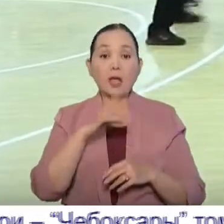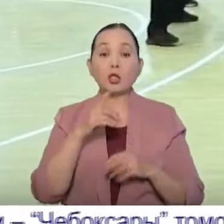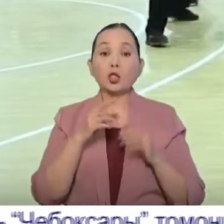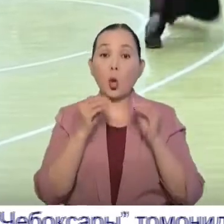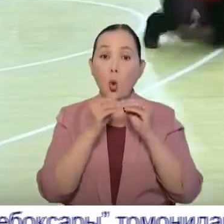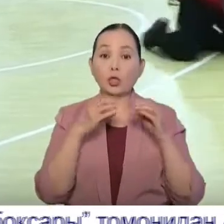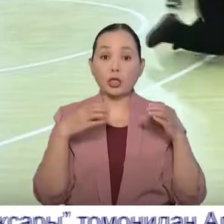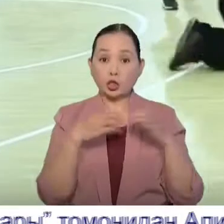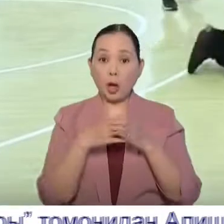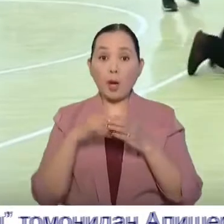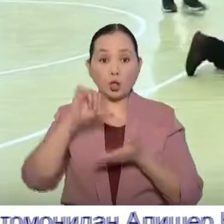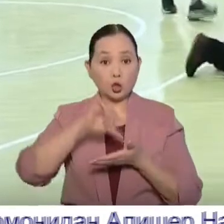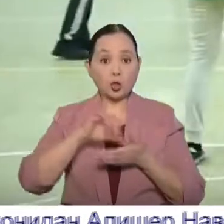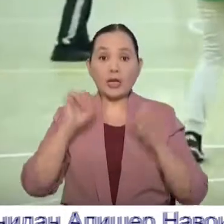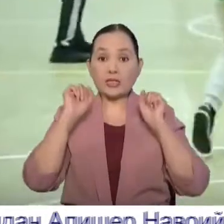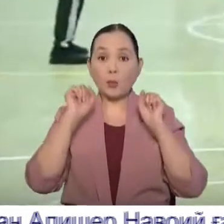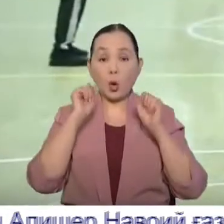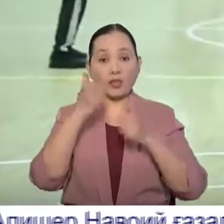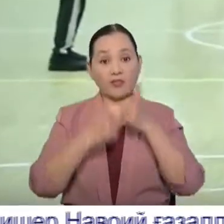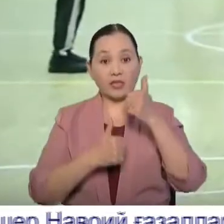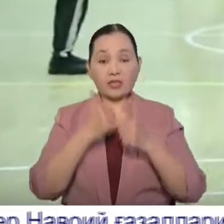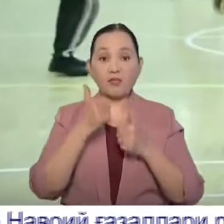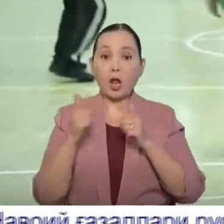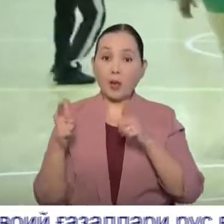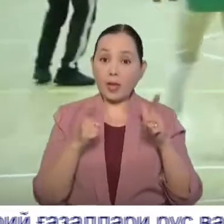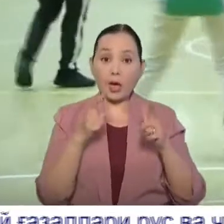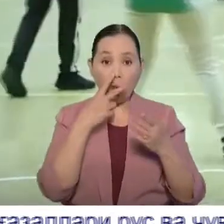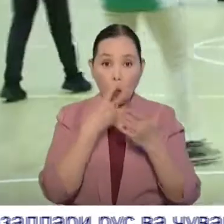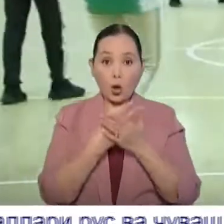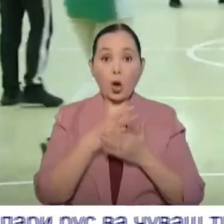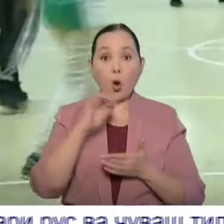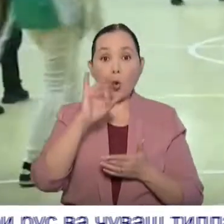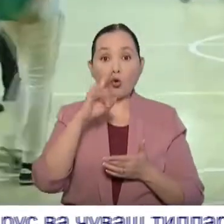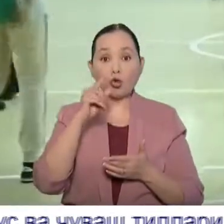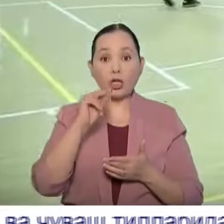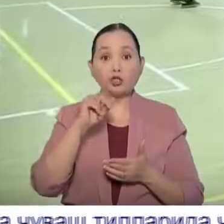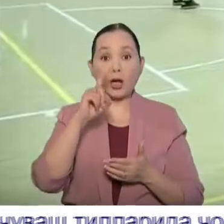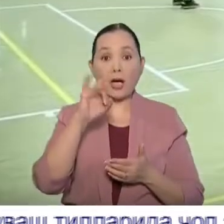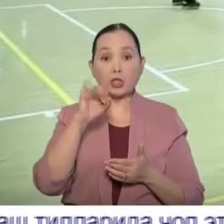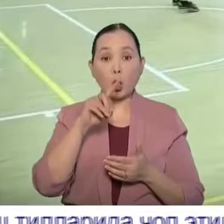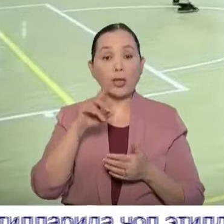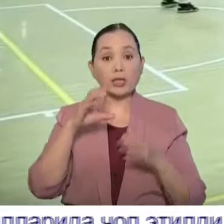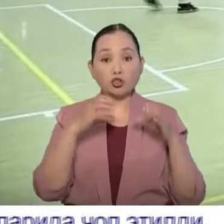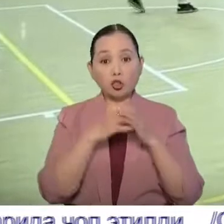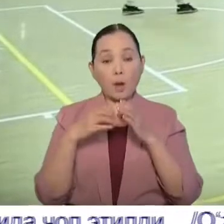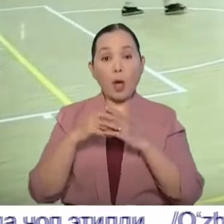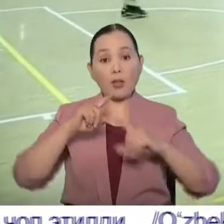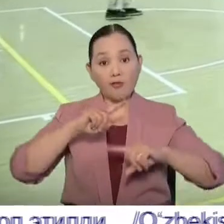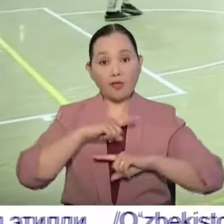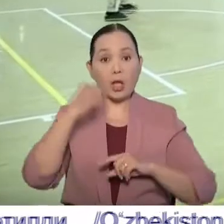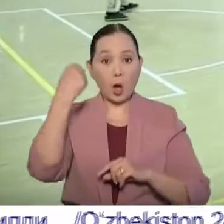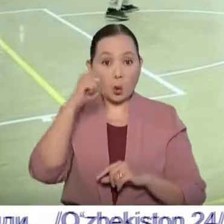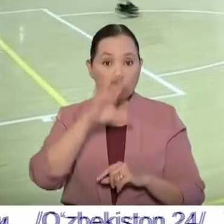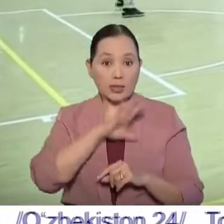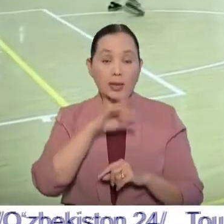10 ta jamoa ishtirok qildi. Sport festivali sinovlariga puxta tayyorgarlik ko'rgan Urganch va Hazoras tumanlarining jamoalari final bahsida ro'baro